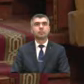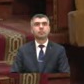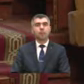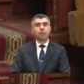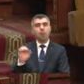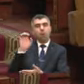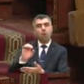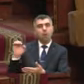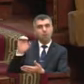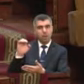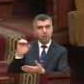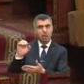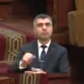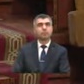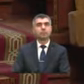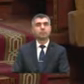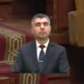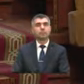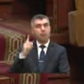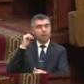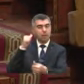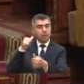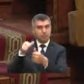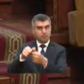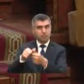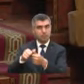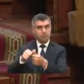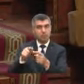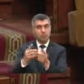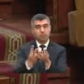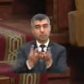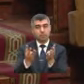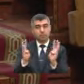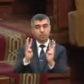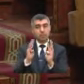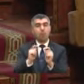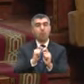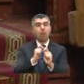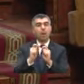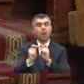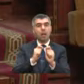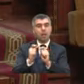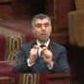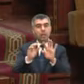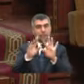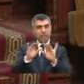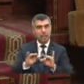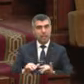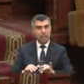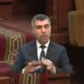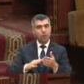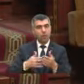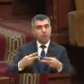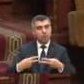بالدول الاوروبيه، وكنذكروا جميع على انه في هذه القاعه تم مناقشه التقرير ديال هذه المهمه اللي خرج